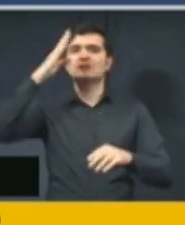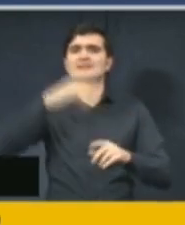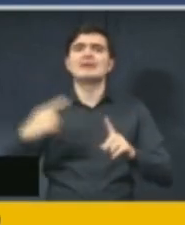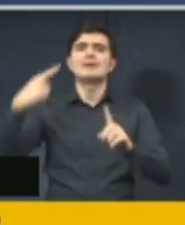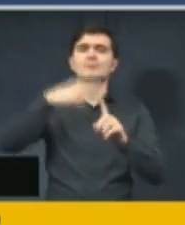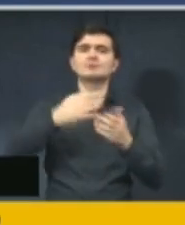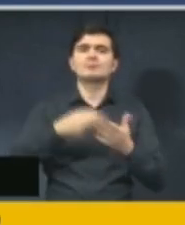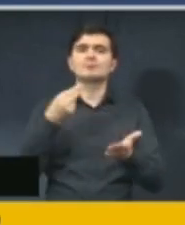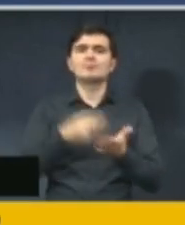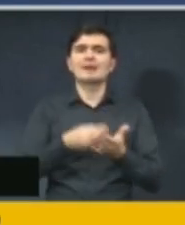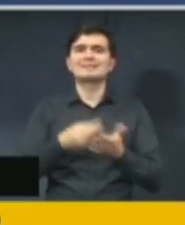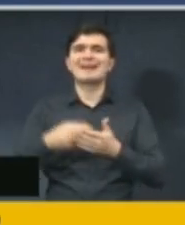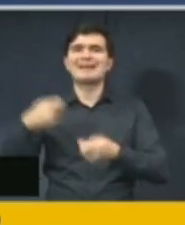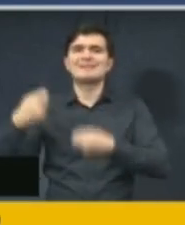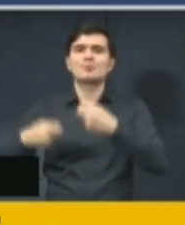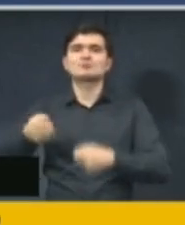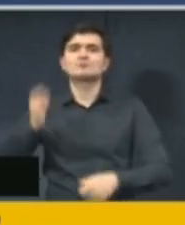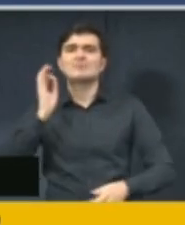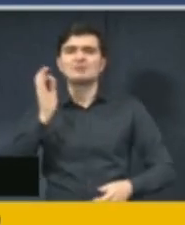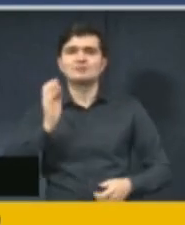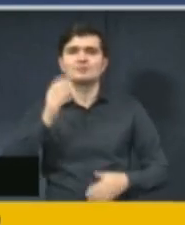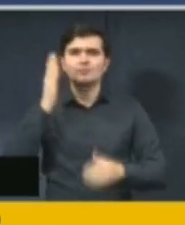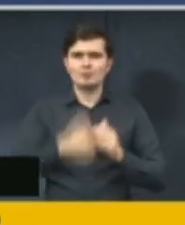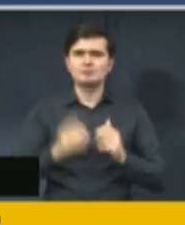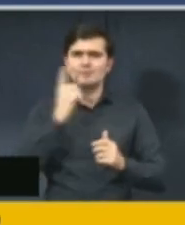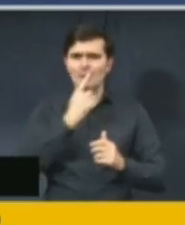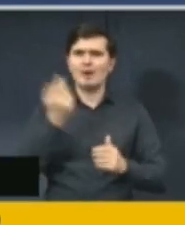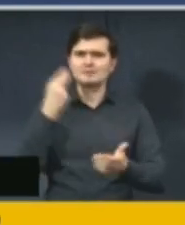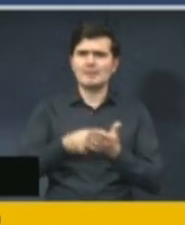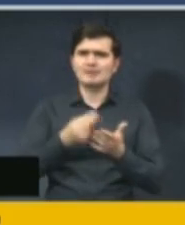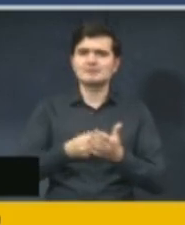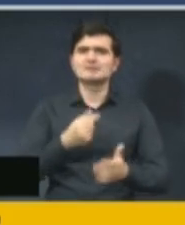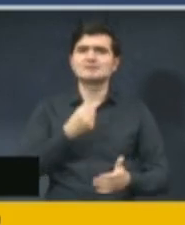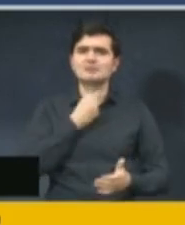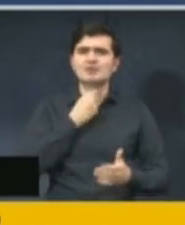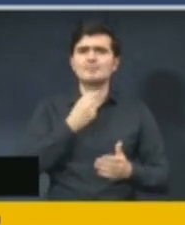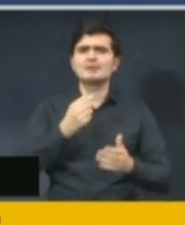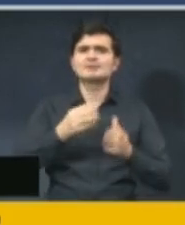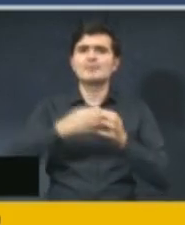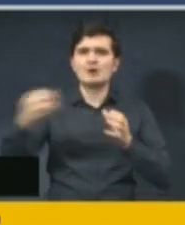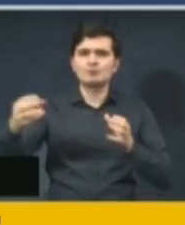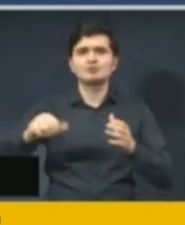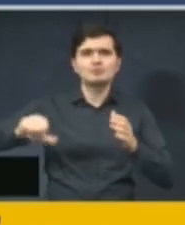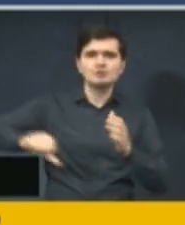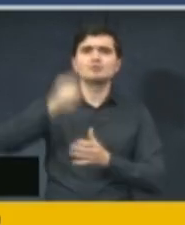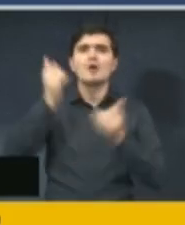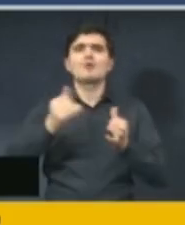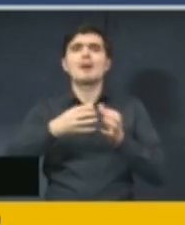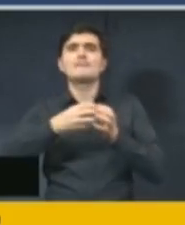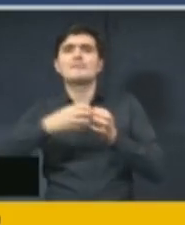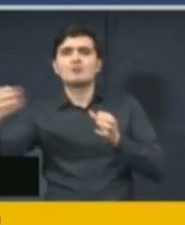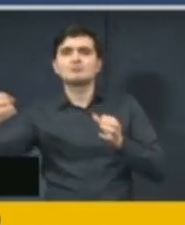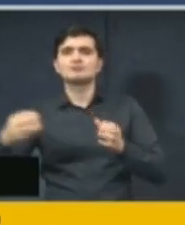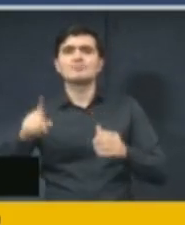a plății impozitului specific. Ultima oară acesta a fost prelungit în decembrie, prelungim pentru încă 90 de zile această